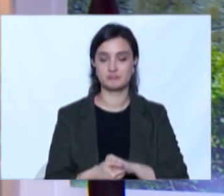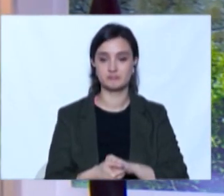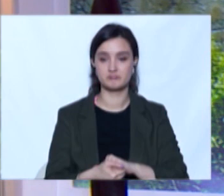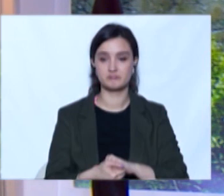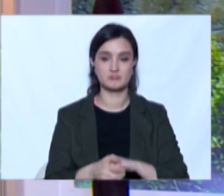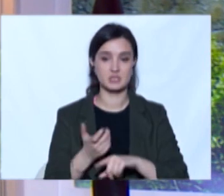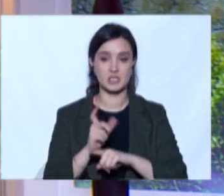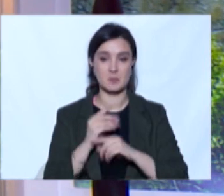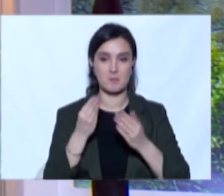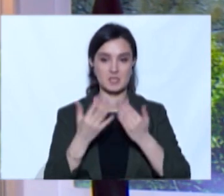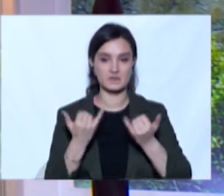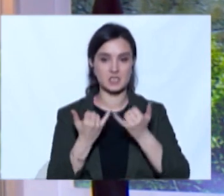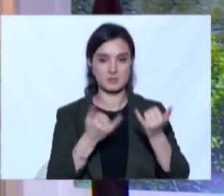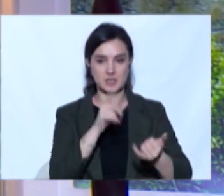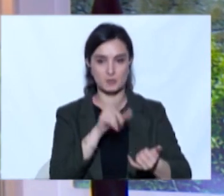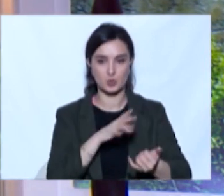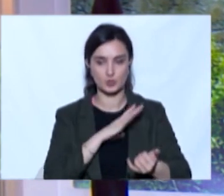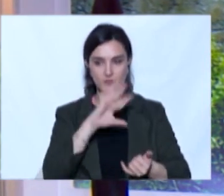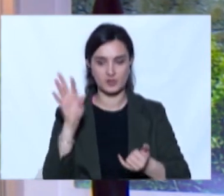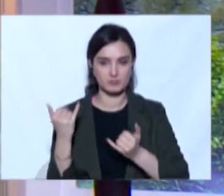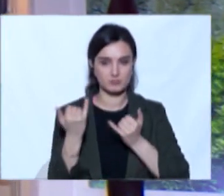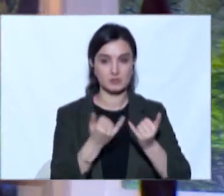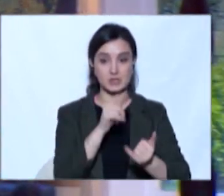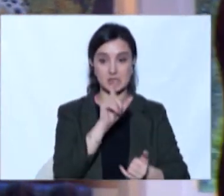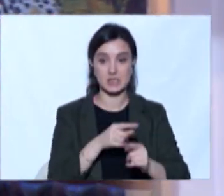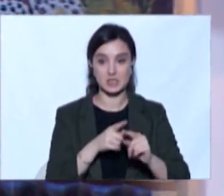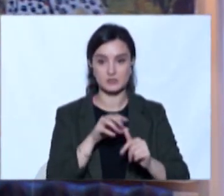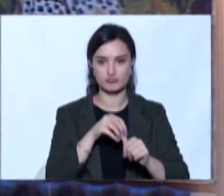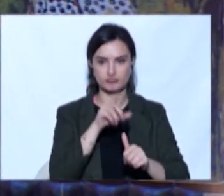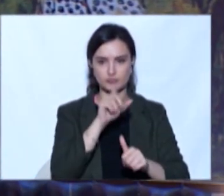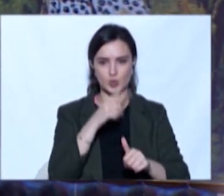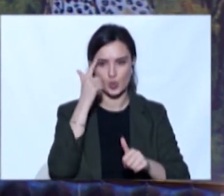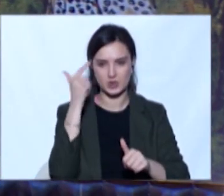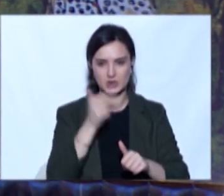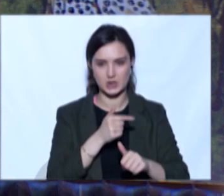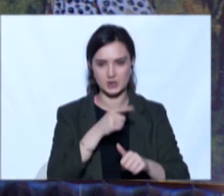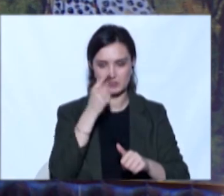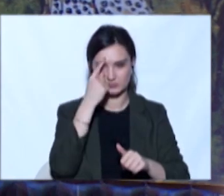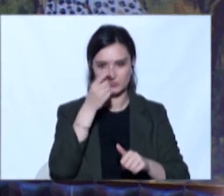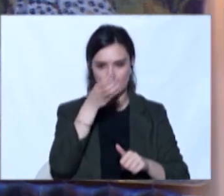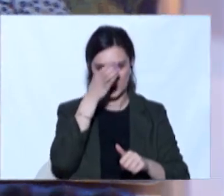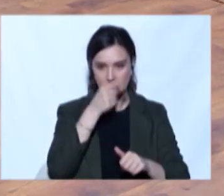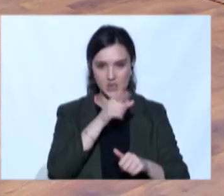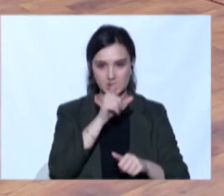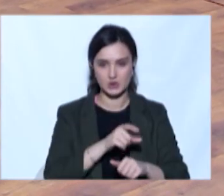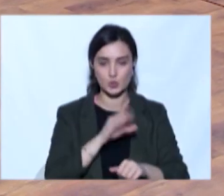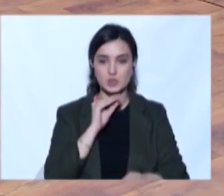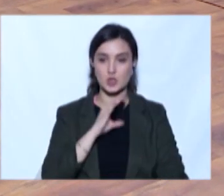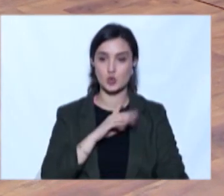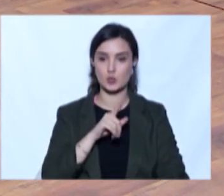ძალიან პატივსაცემი ადამიანი იყო ყოველთვის, ის უნდა ყოფილიყო ყოველთვის ყველაზე გონიერი, თქო, როდესაც